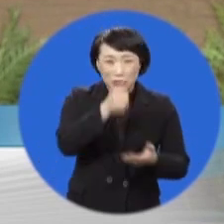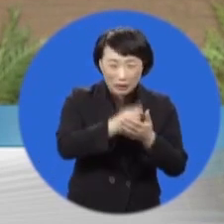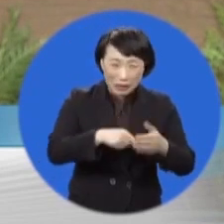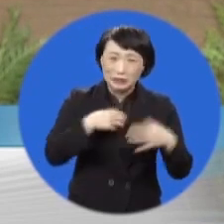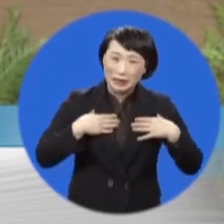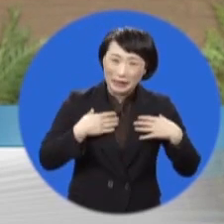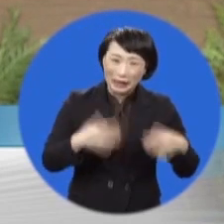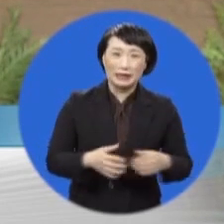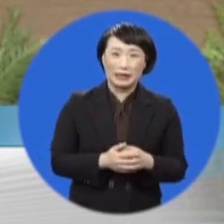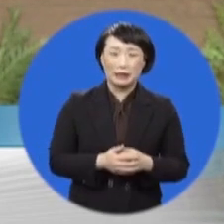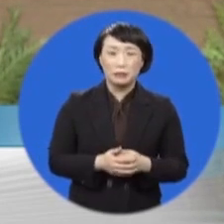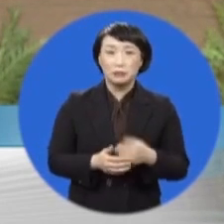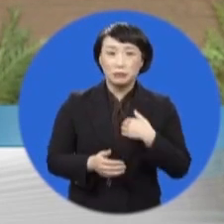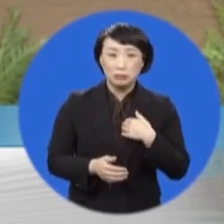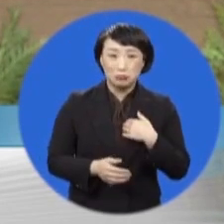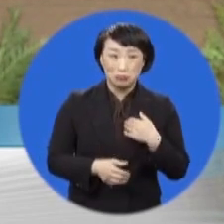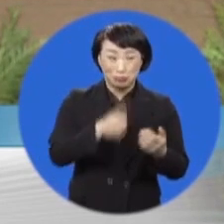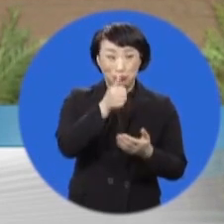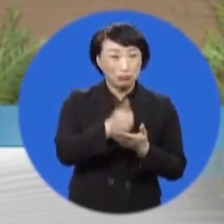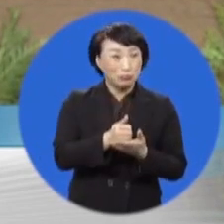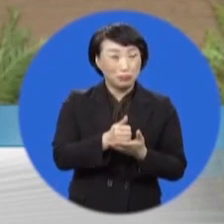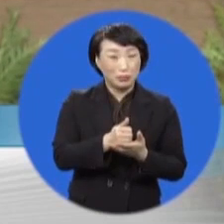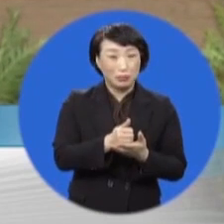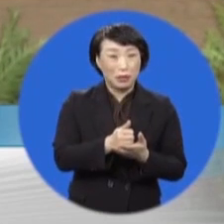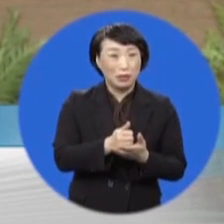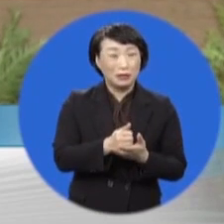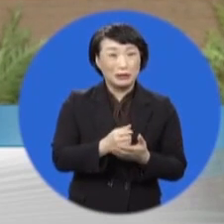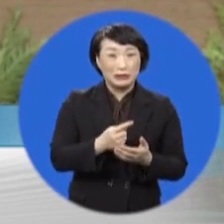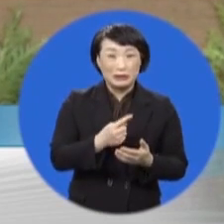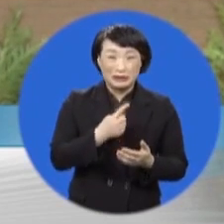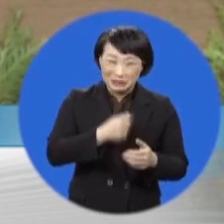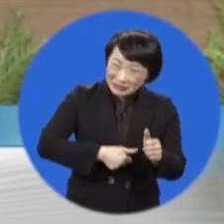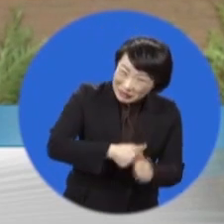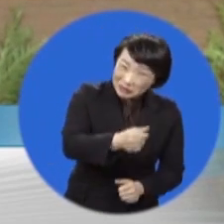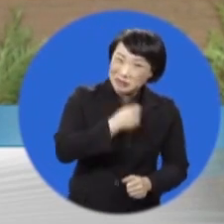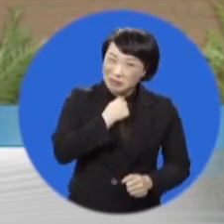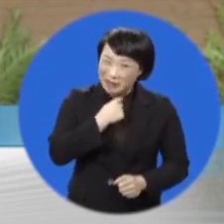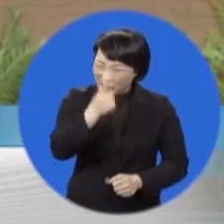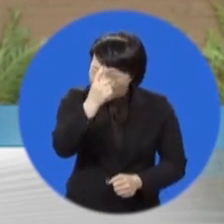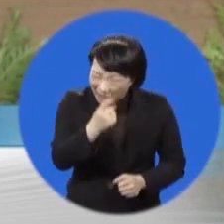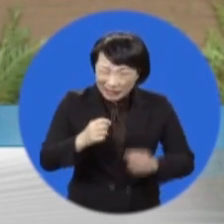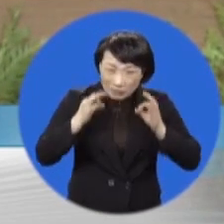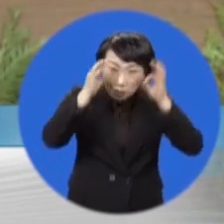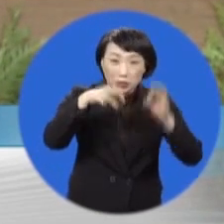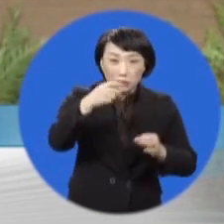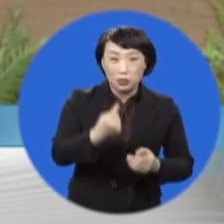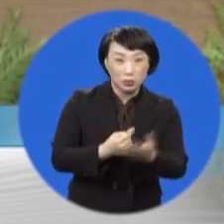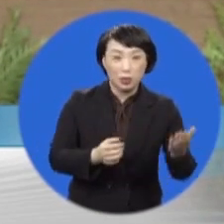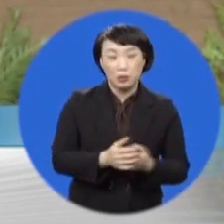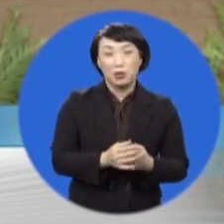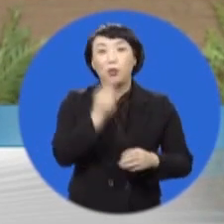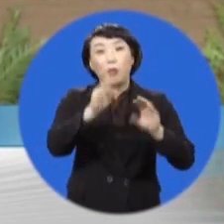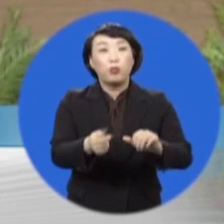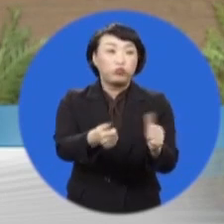마마의 연약한 야 내가 보 t9 뒤를 수도 이 김을 겠다고 한번 이모부 링 물 초 2